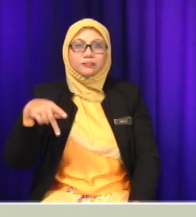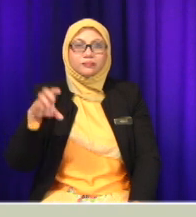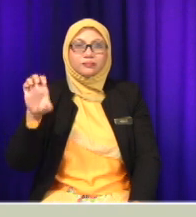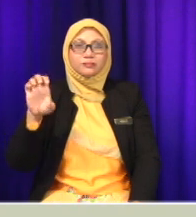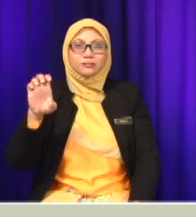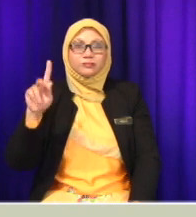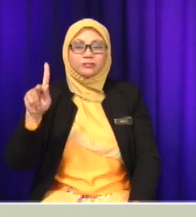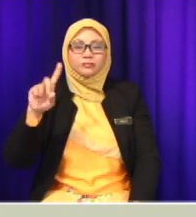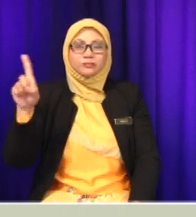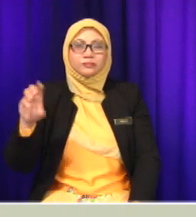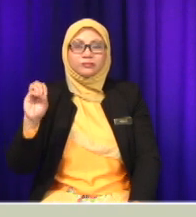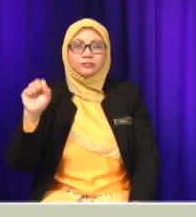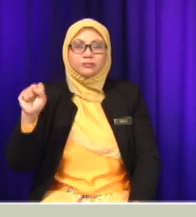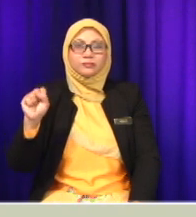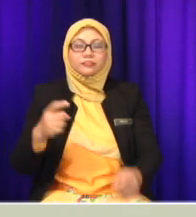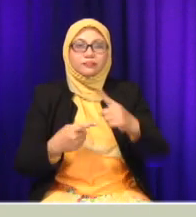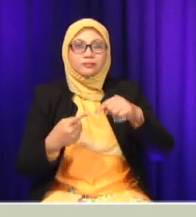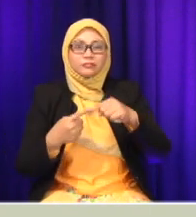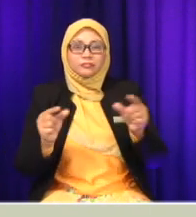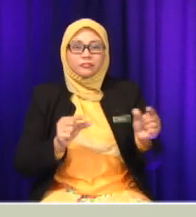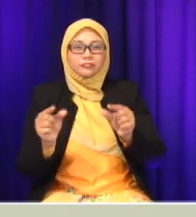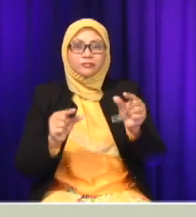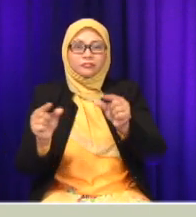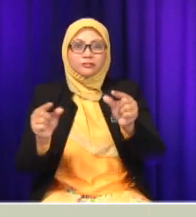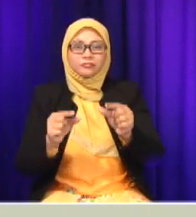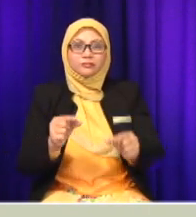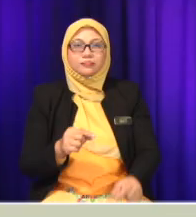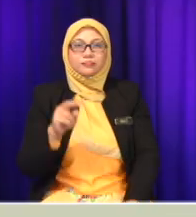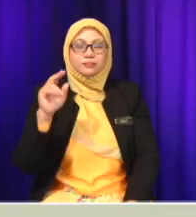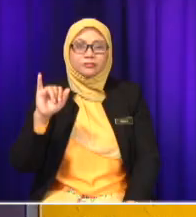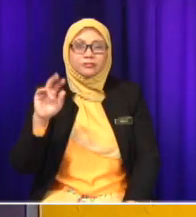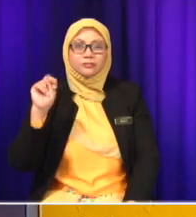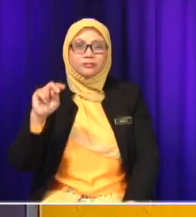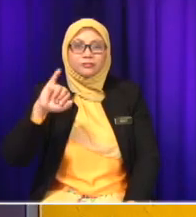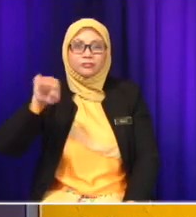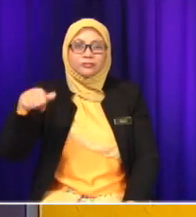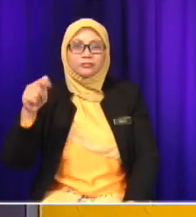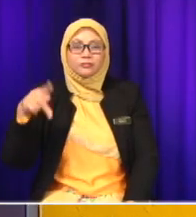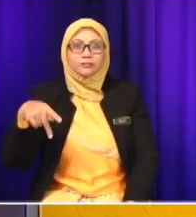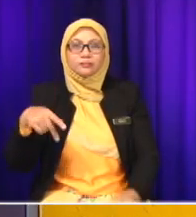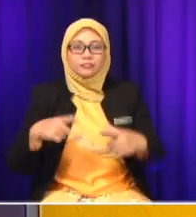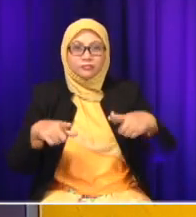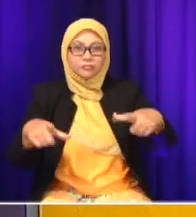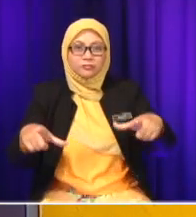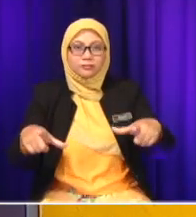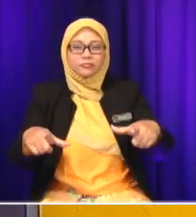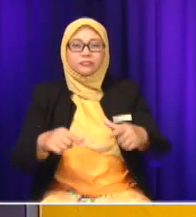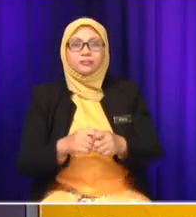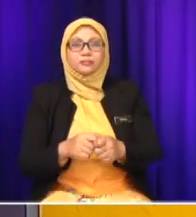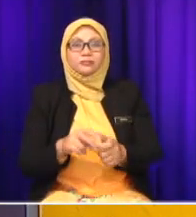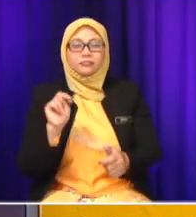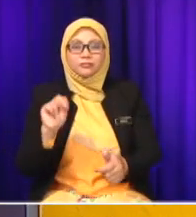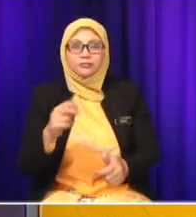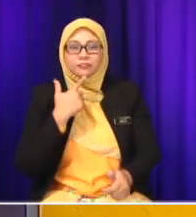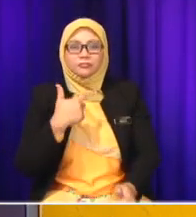tersebut Kenapa bila pergerakan injap ni terlalu lama terlalu laju sampai satu Masa dia akan mengalami tahap iaitu menipis